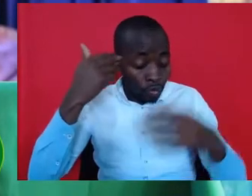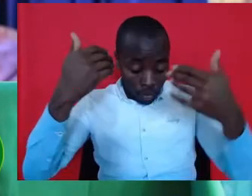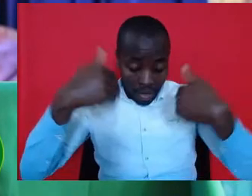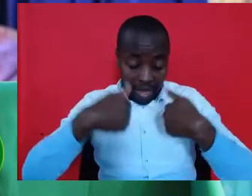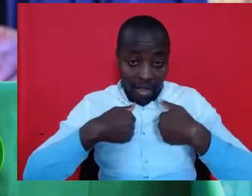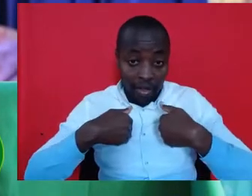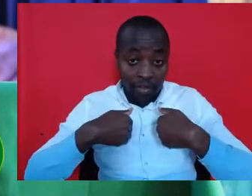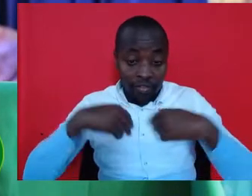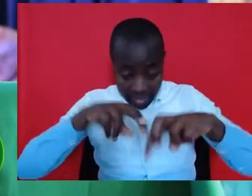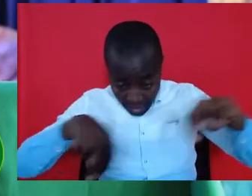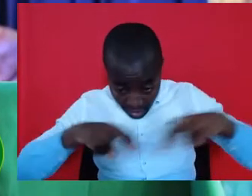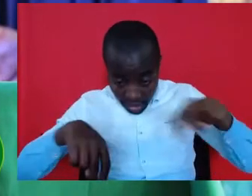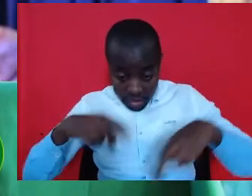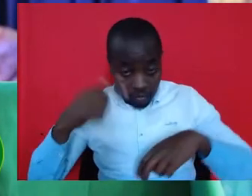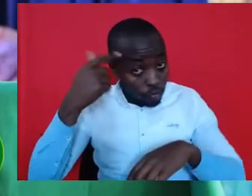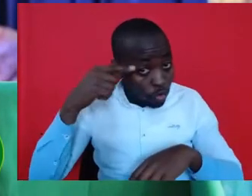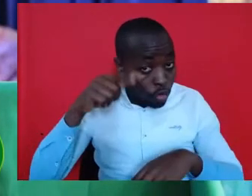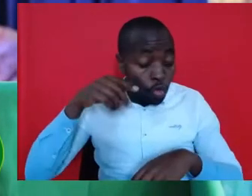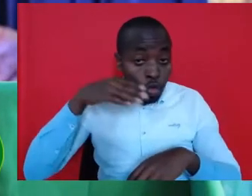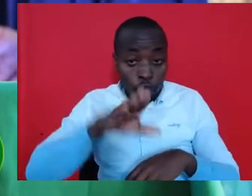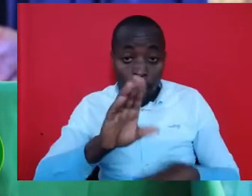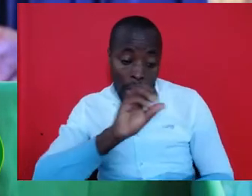mmejitafutia nyinyi wenyewe,